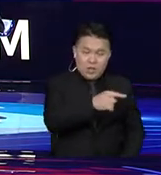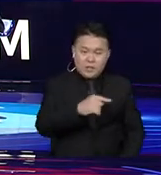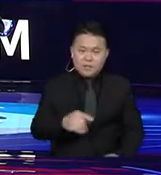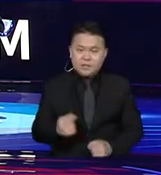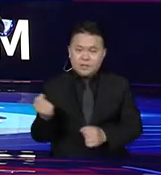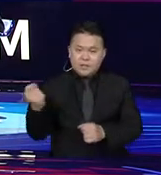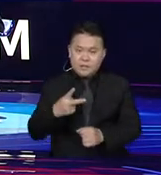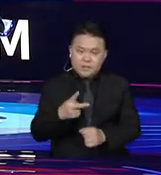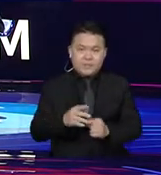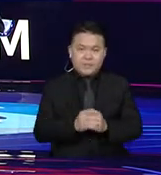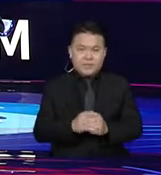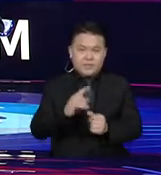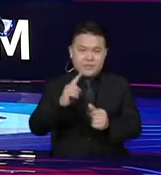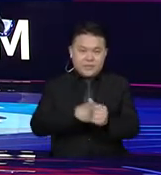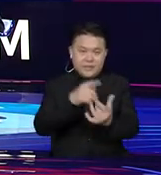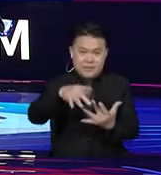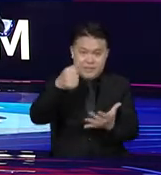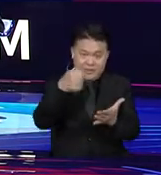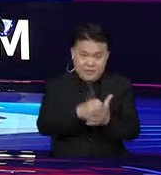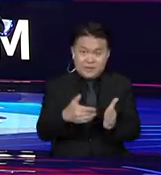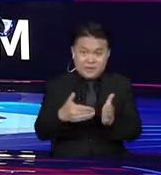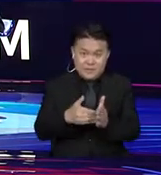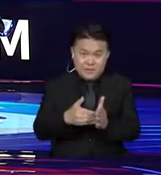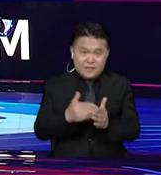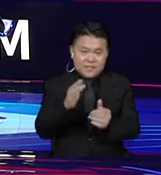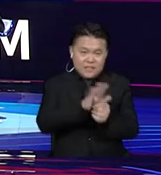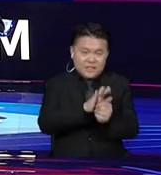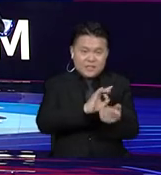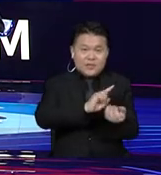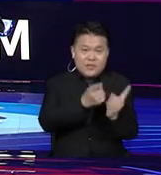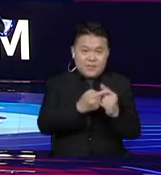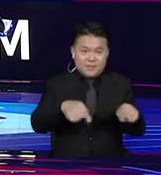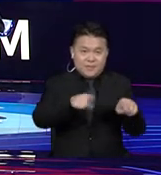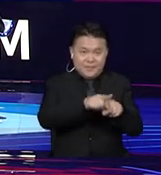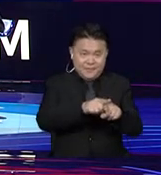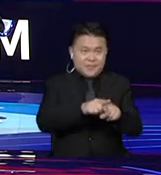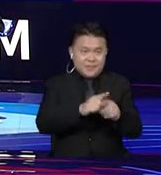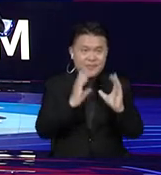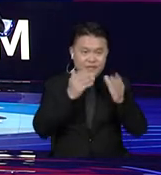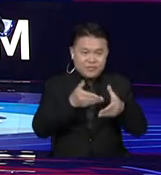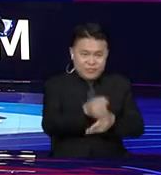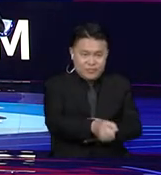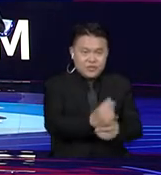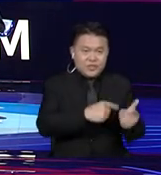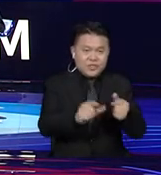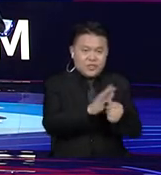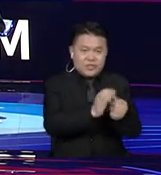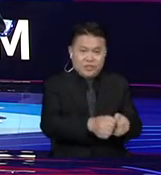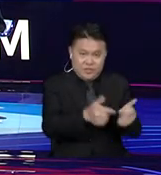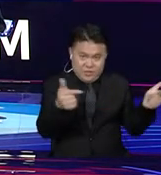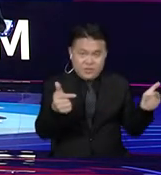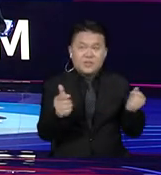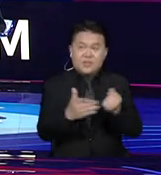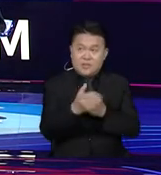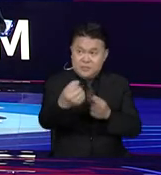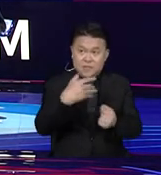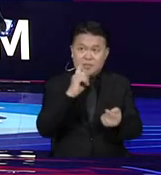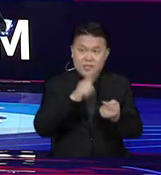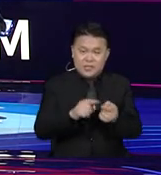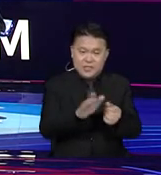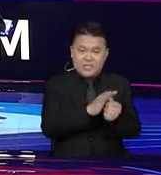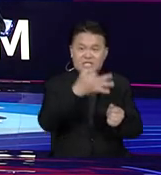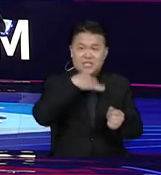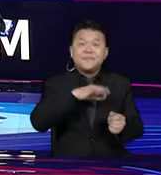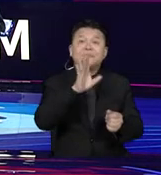a friendlier species was born. So yes, in that case, friendliness is a huge advantage. Ah. 네. 이런 점이 아까